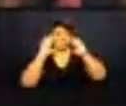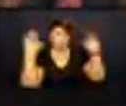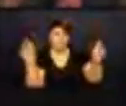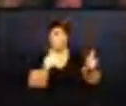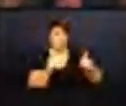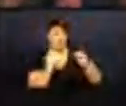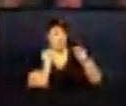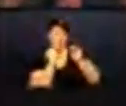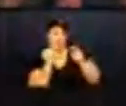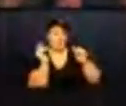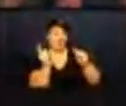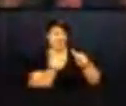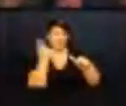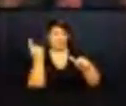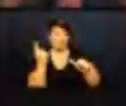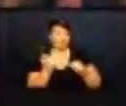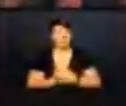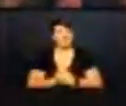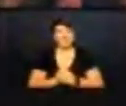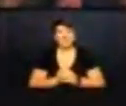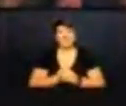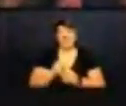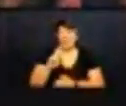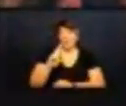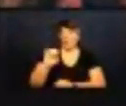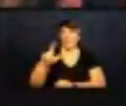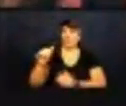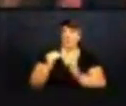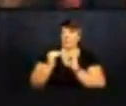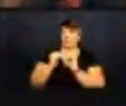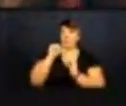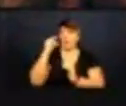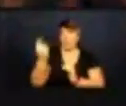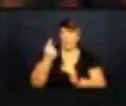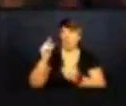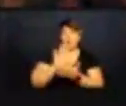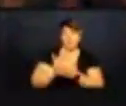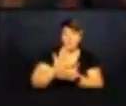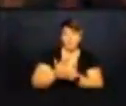Ujenzi wa majengo mapya unapaswa kupewa kipaumbele.